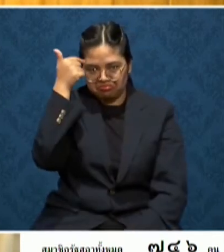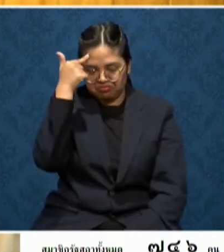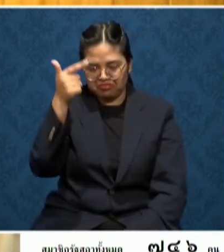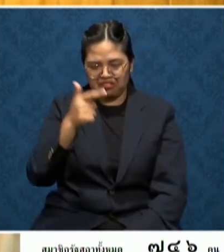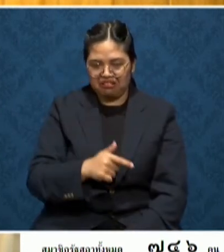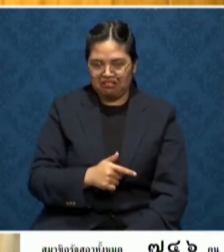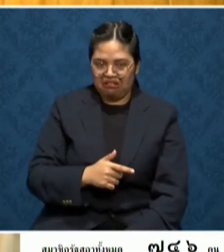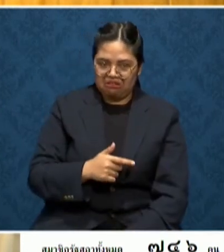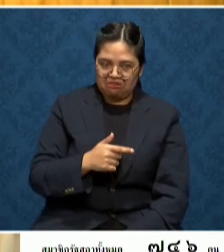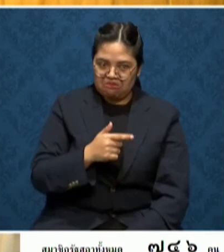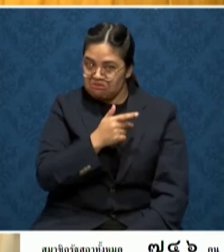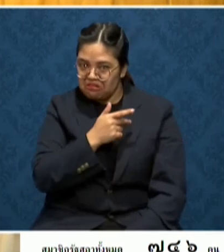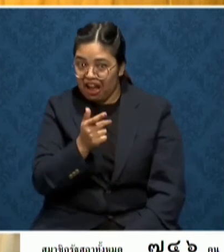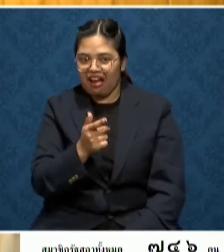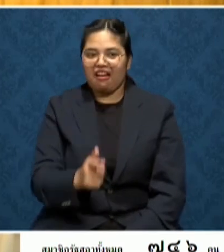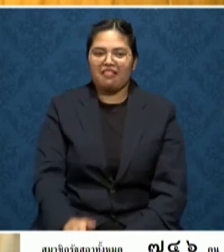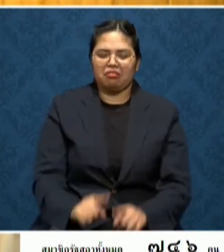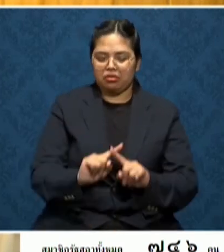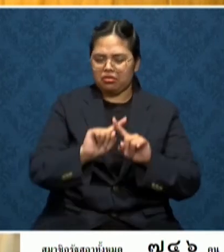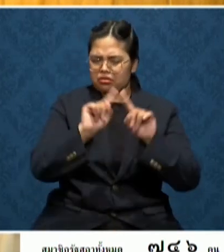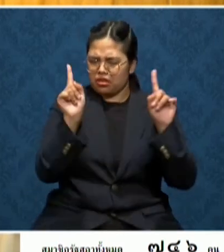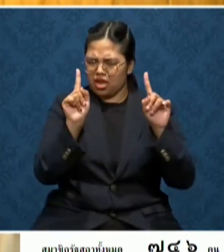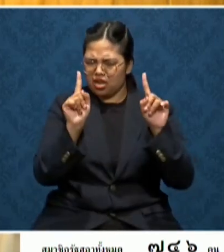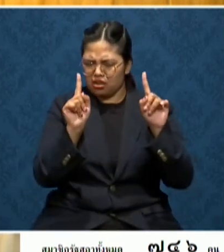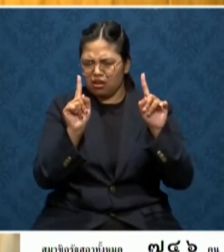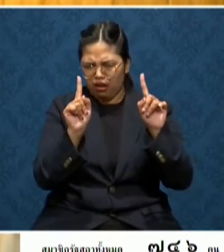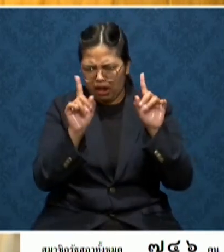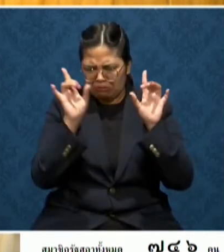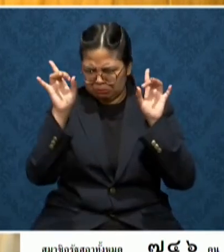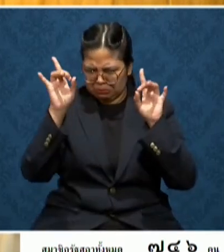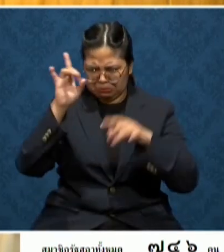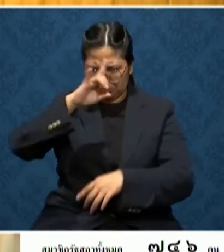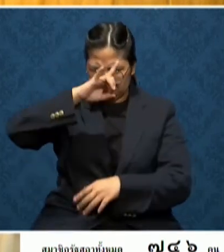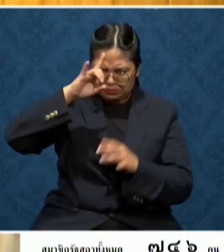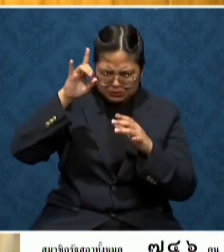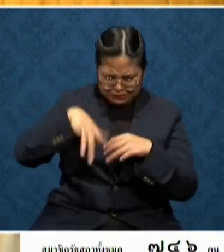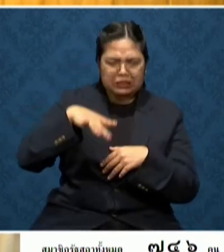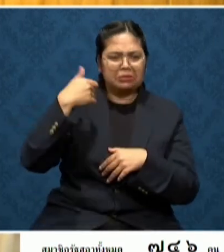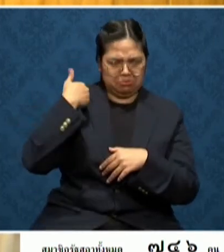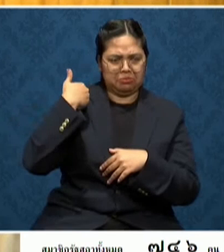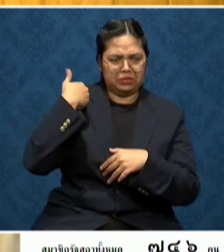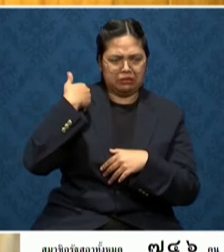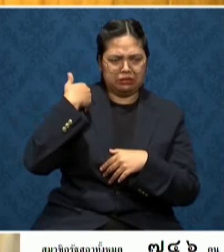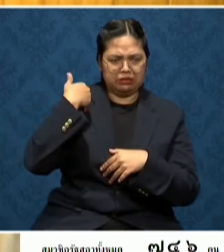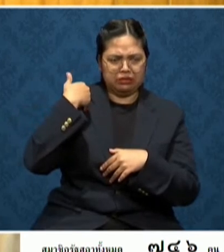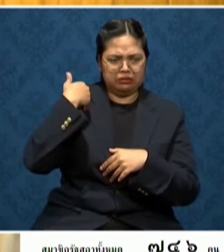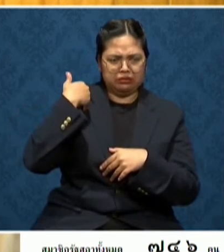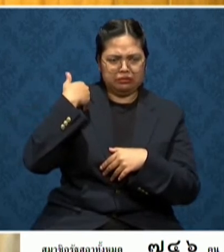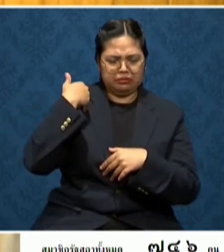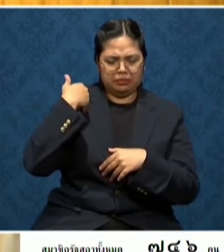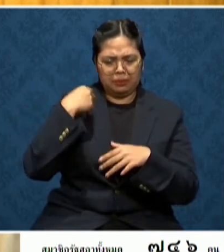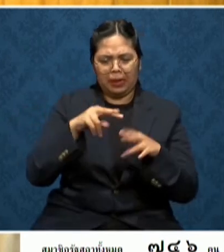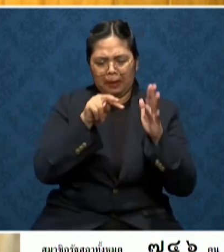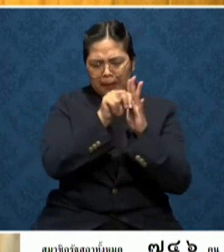หาญแต่ก็แฝงความสุ่มเสี่ยงเอาไว้อย่างมากทีเดียวครับเป็น